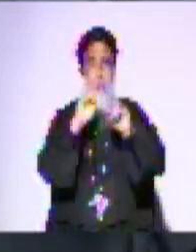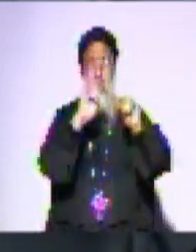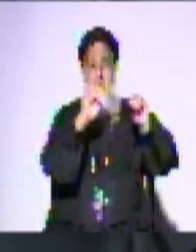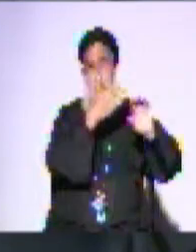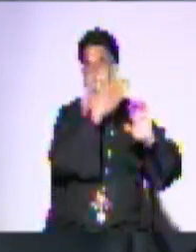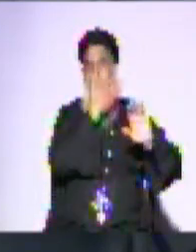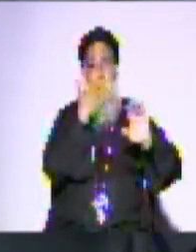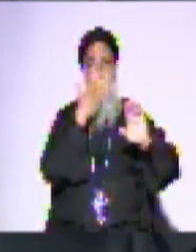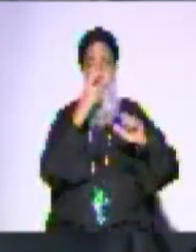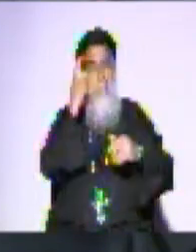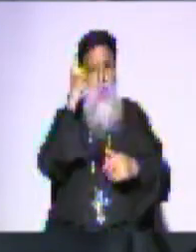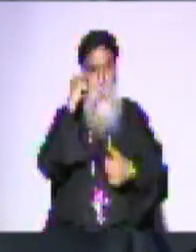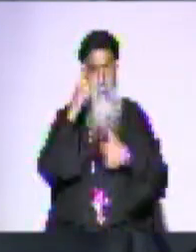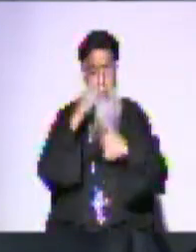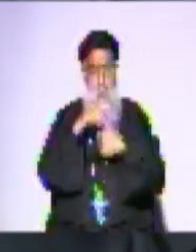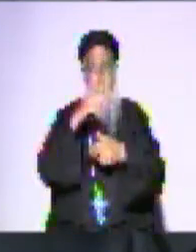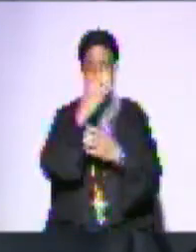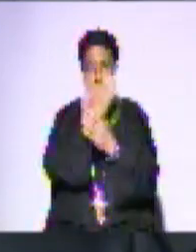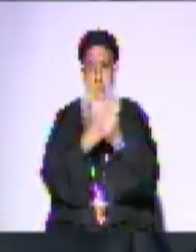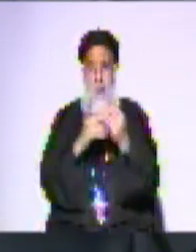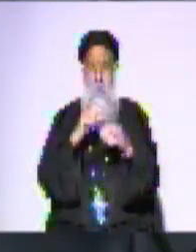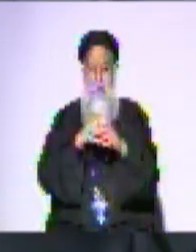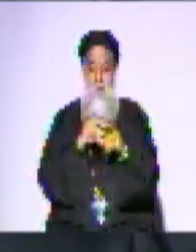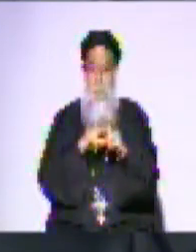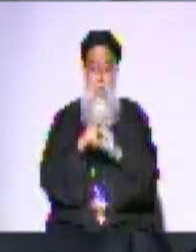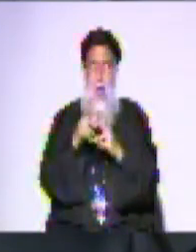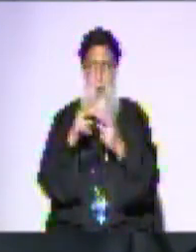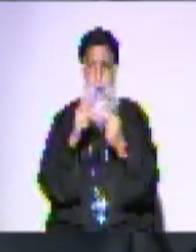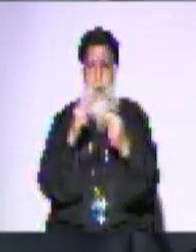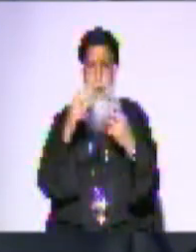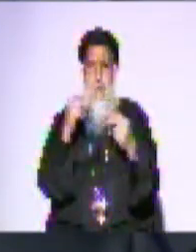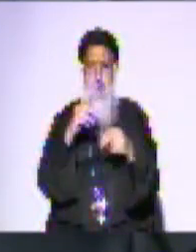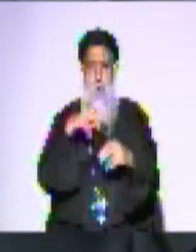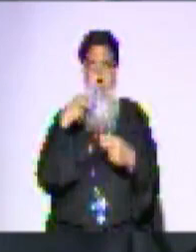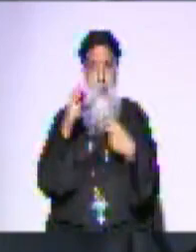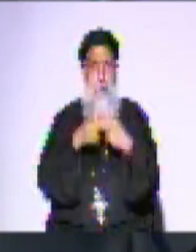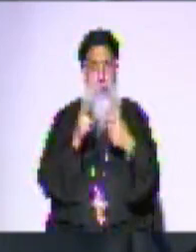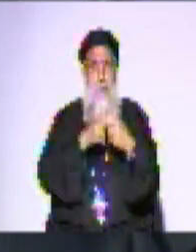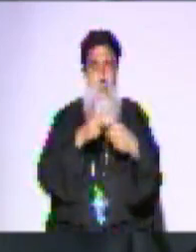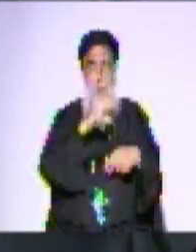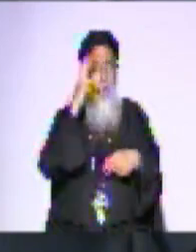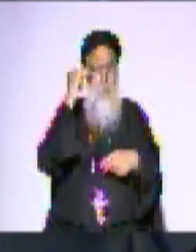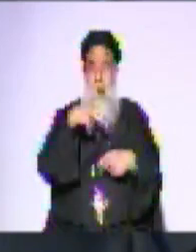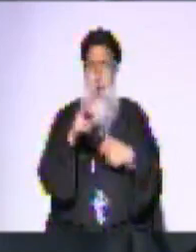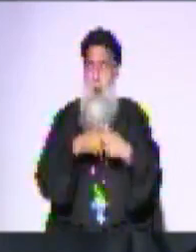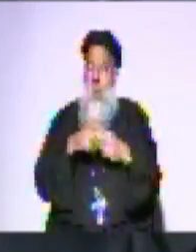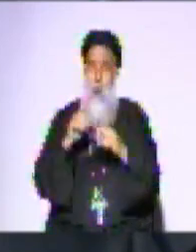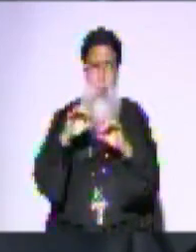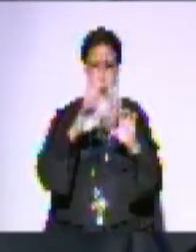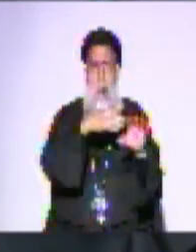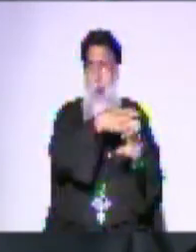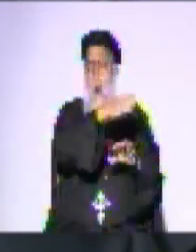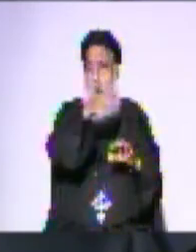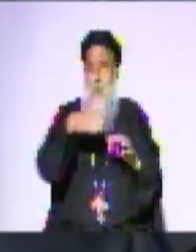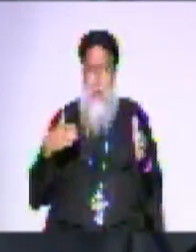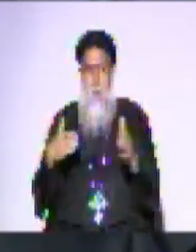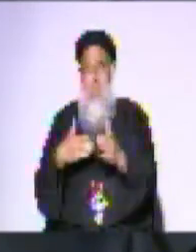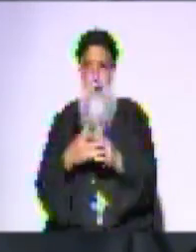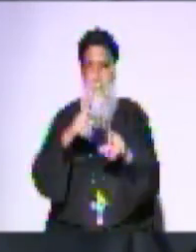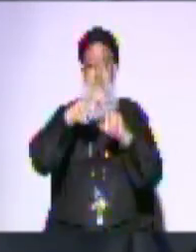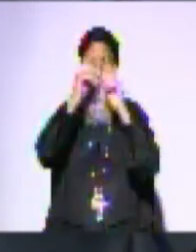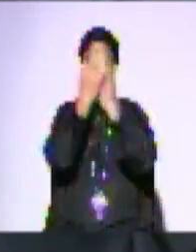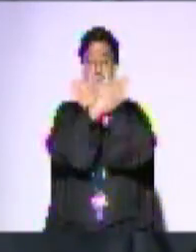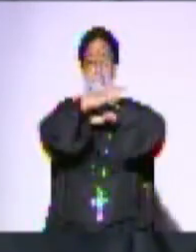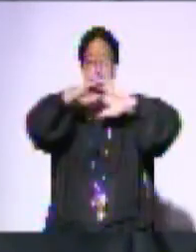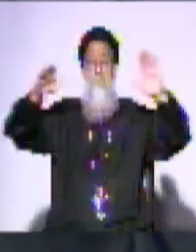قائلا إنه ينبغي أن ابن الإنسان يتألم كثيرا ويرفض من الشيوخ ورؤساء الكهنة والكتبة ويقتل وفي